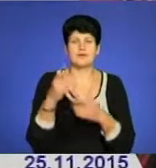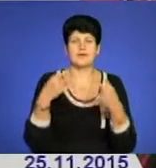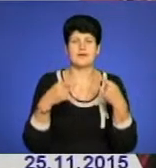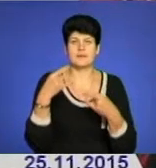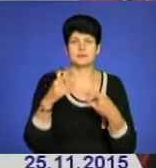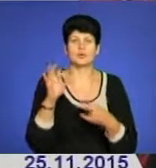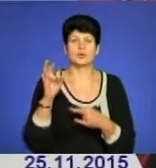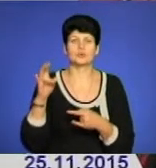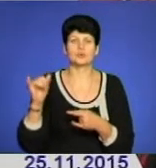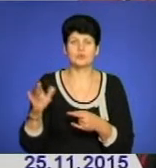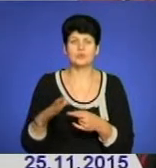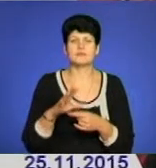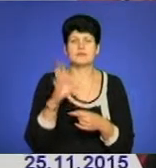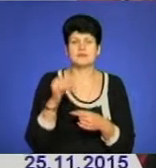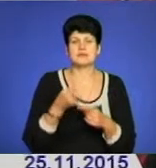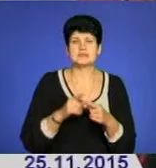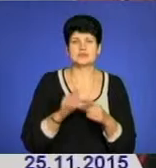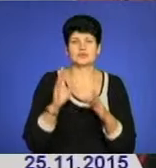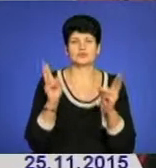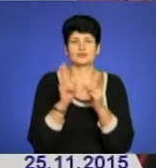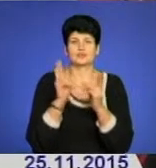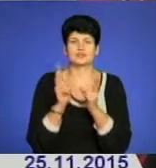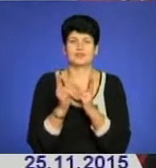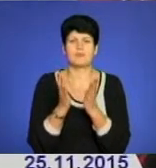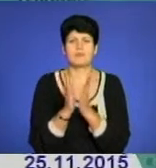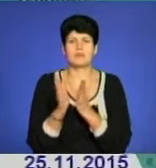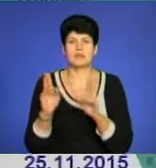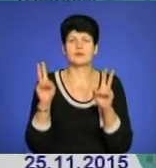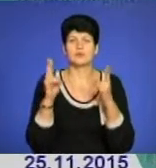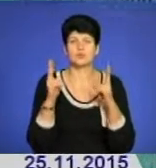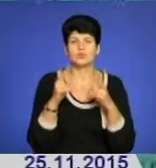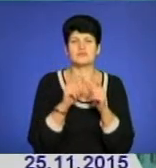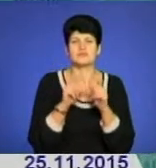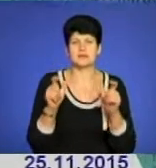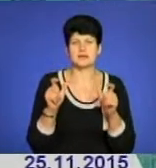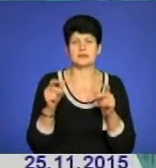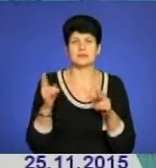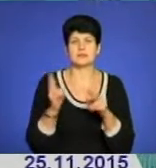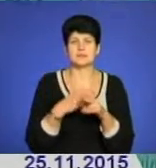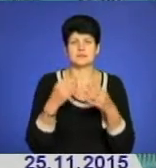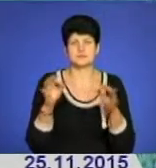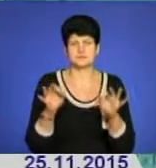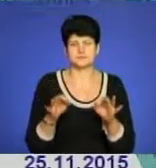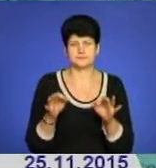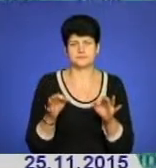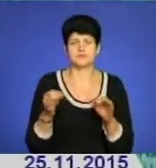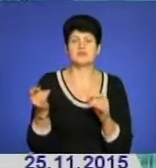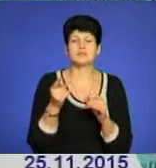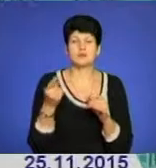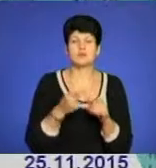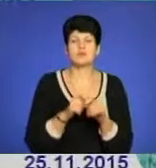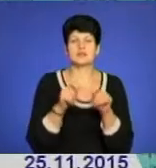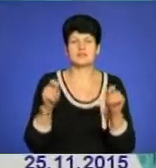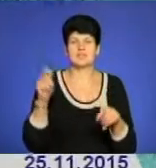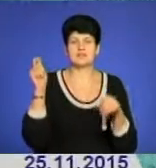мислячий глядач. Зустрічі відбудуться в бібліотеках, будинках культури, клубах, закладах для людей, позбавлених волі. В Тернополі відкриття